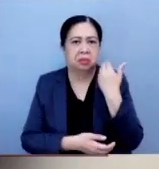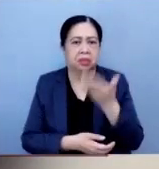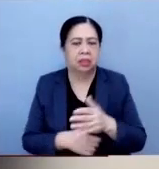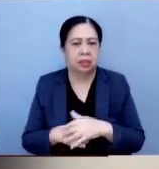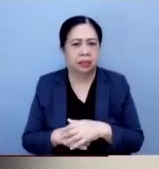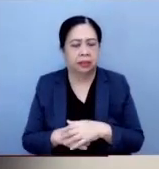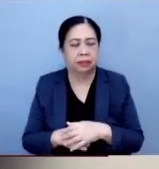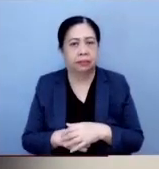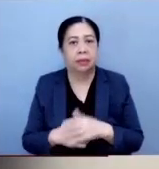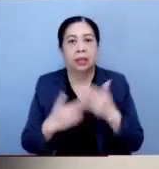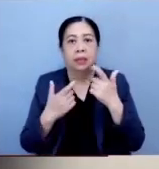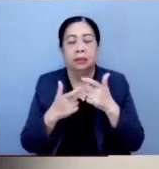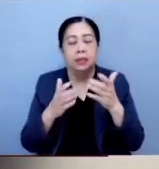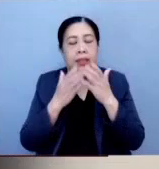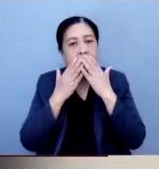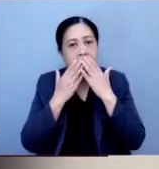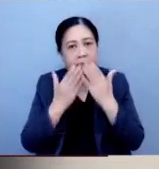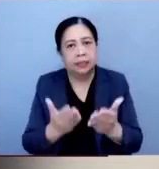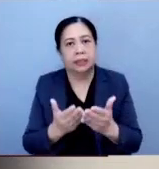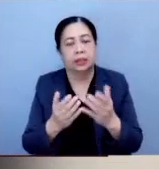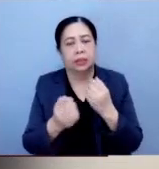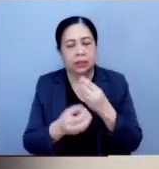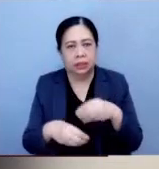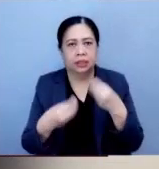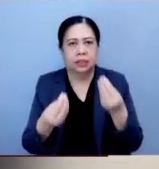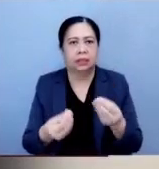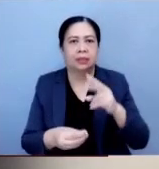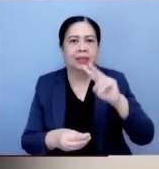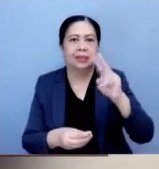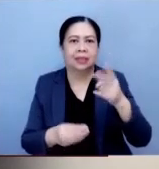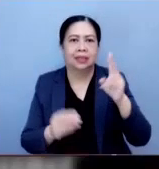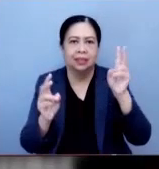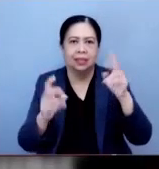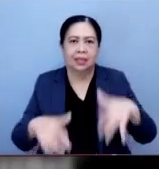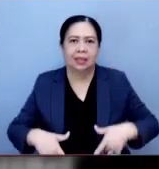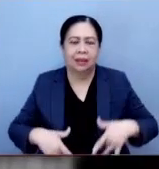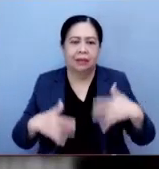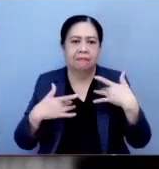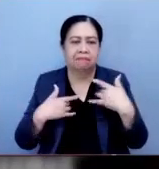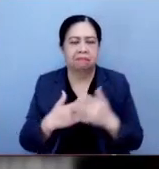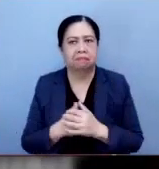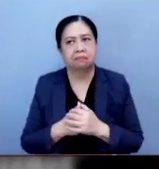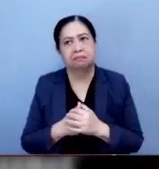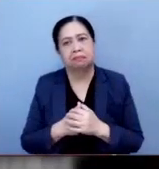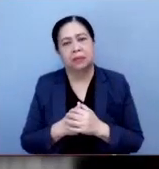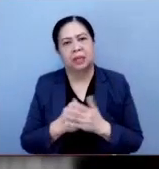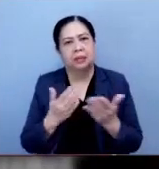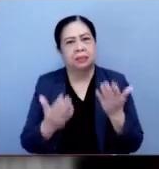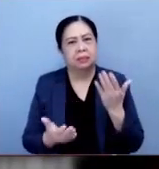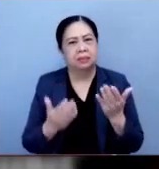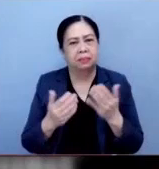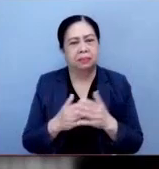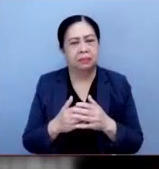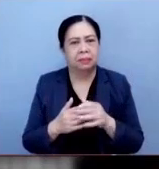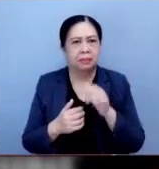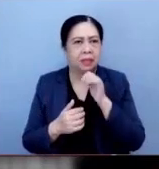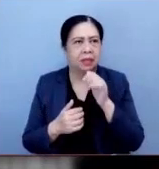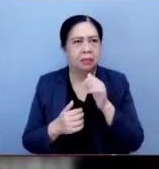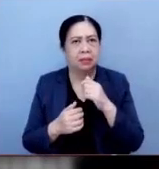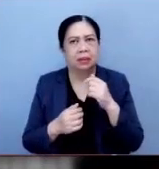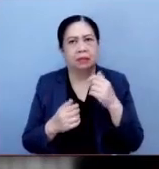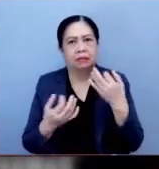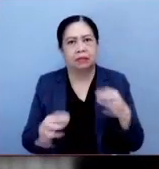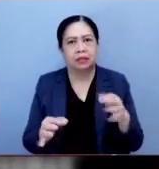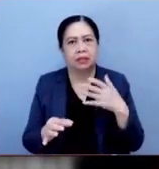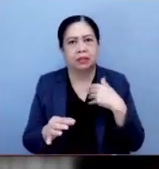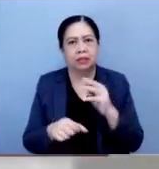raw ang pasasalamat ni Jelinor na nabigyan siya ng 2nd buhay. Siguro, hindi pa tapos yung mission ko